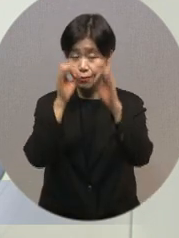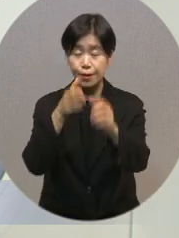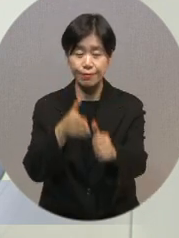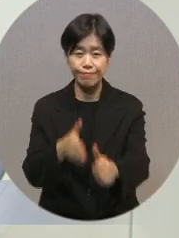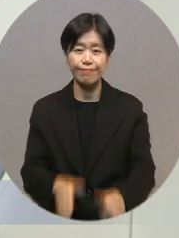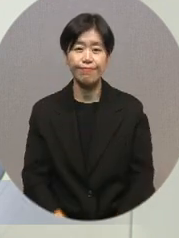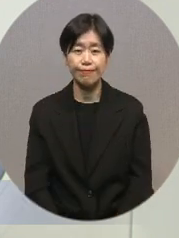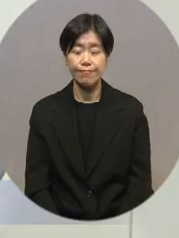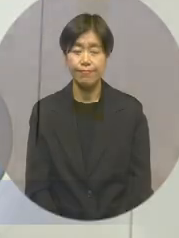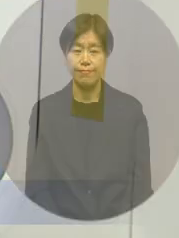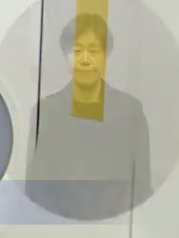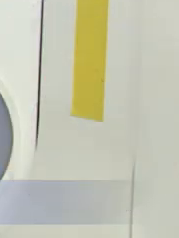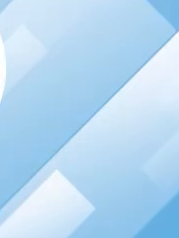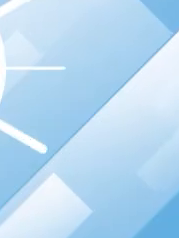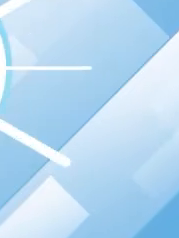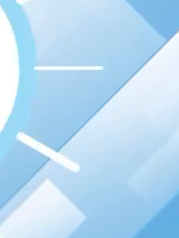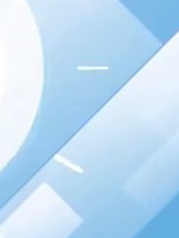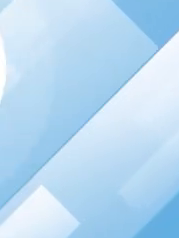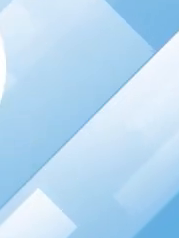확인할 수